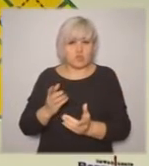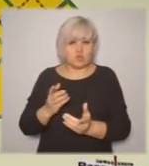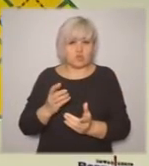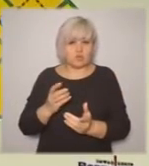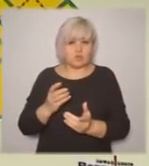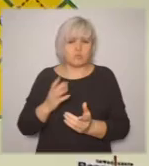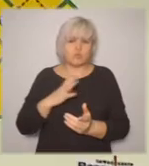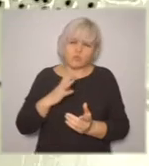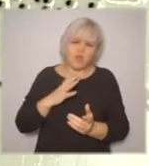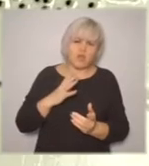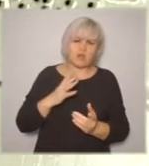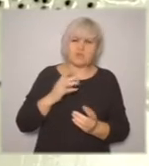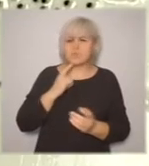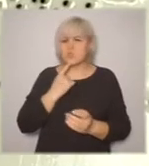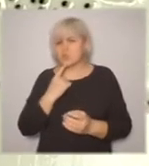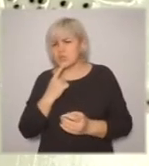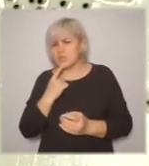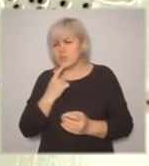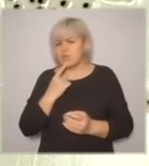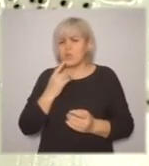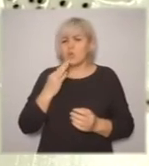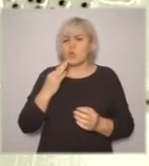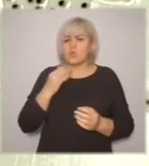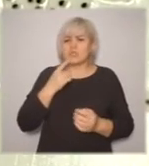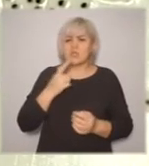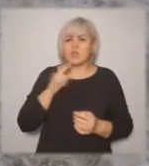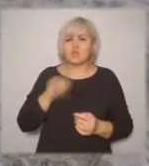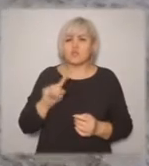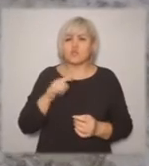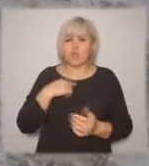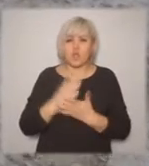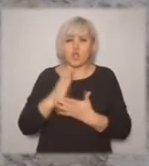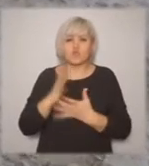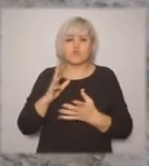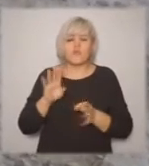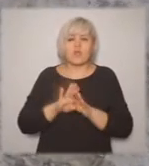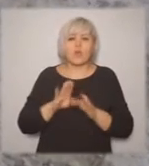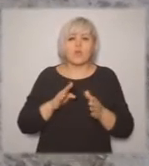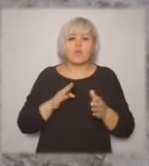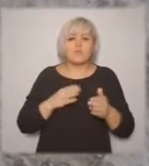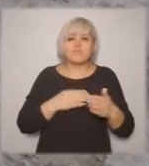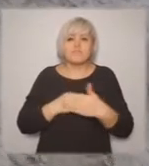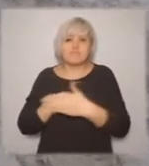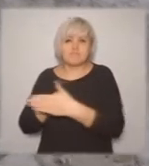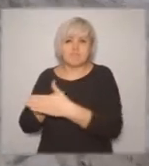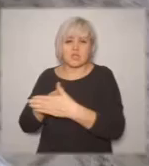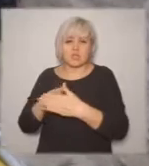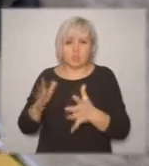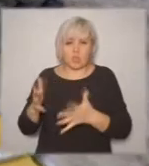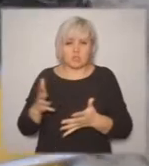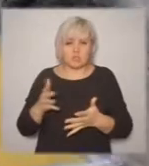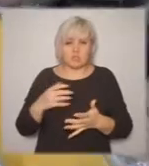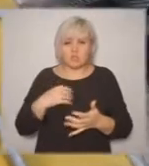И, в принципе, да, бывают определенные затруднения, но сказать о том, что я